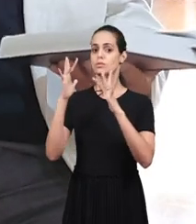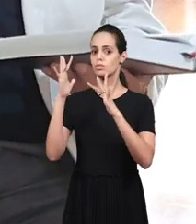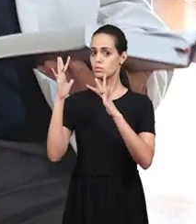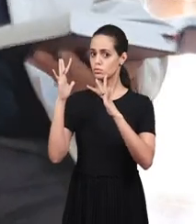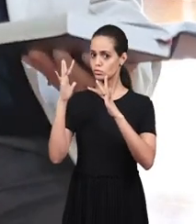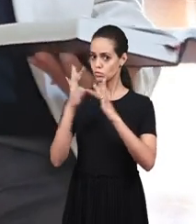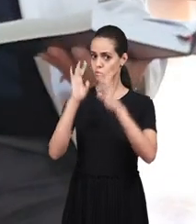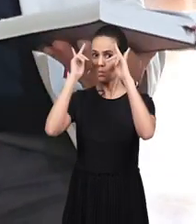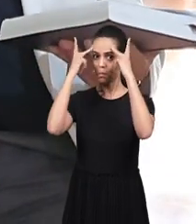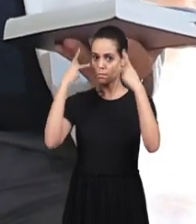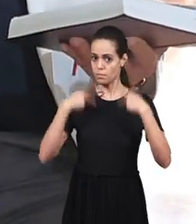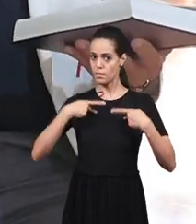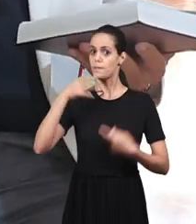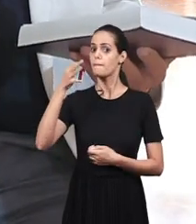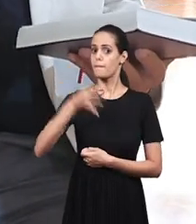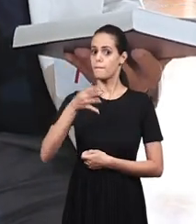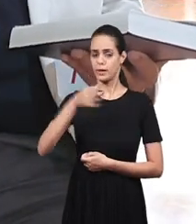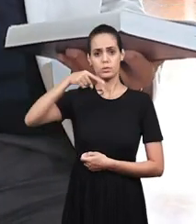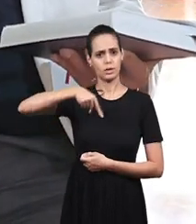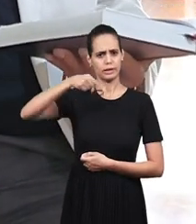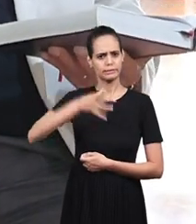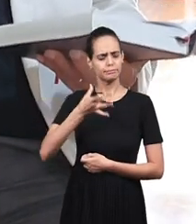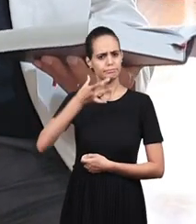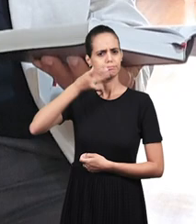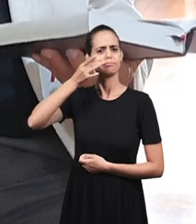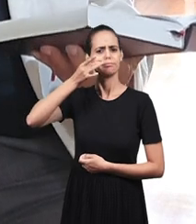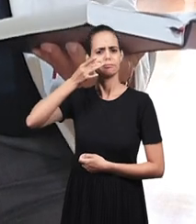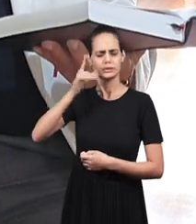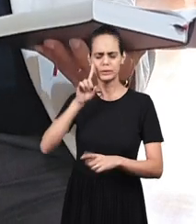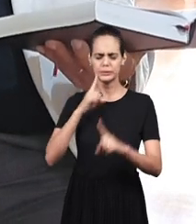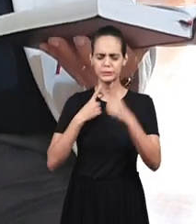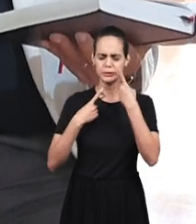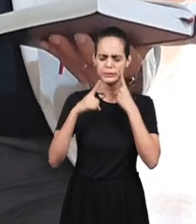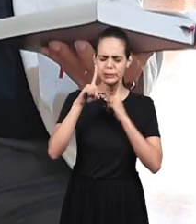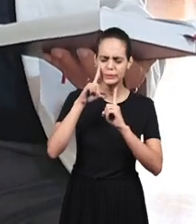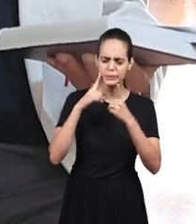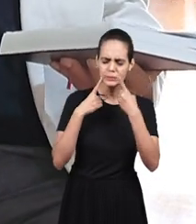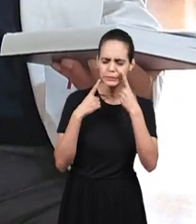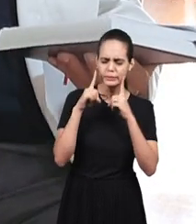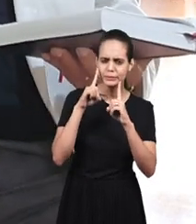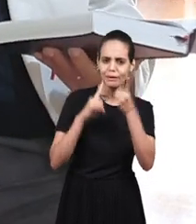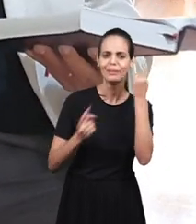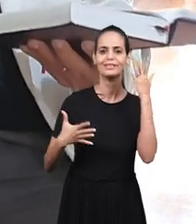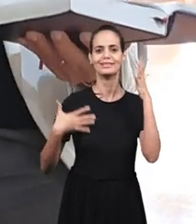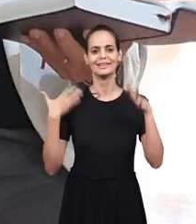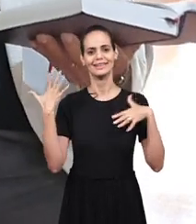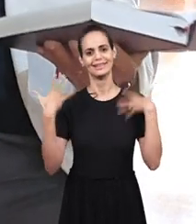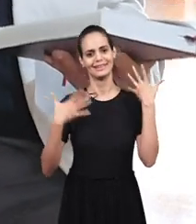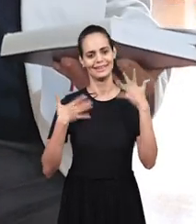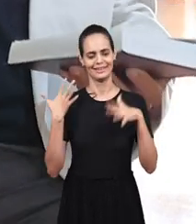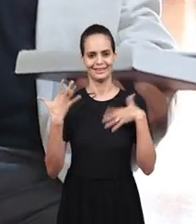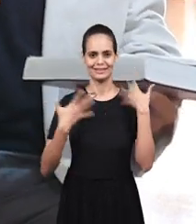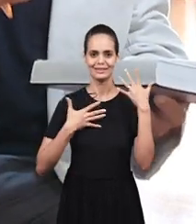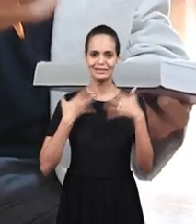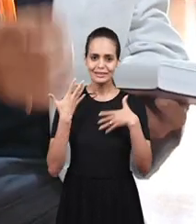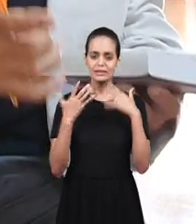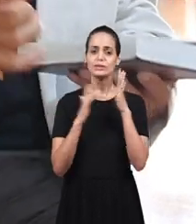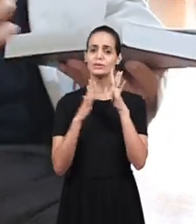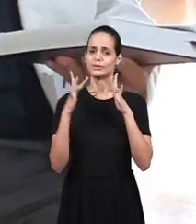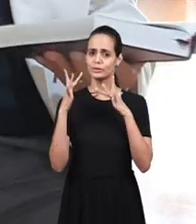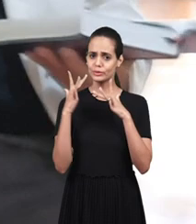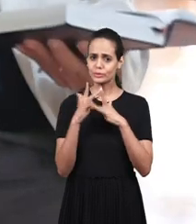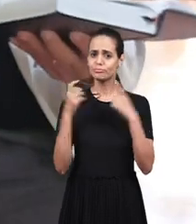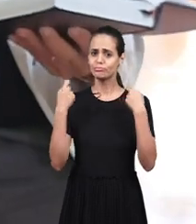l'homme parfait. Et comme homme parfait, il a vécu comme homme ici. Il a pleuré, il